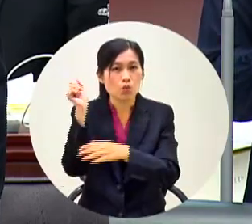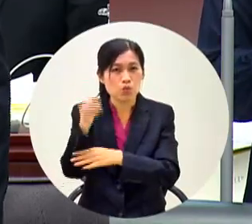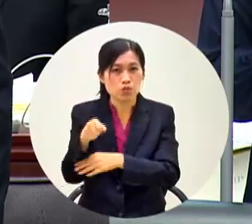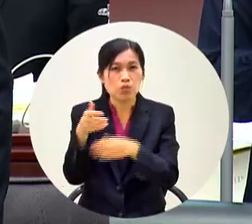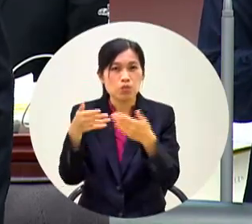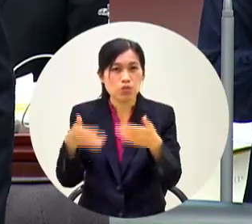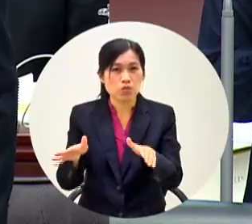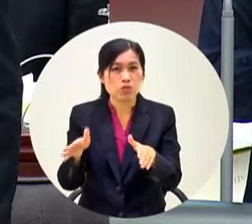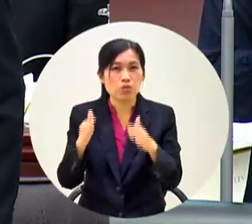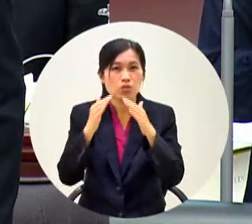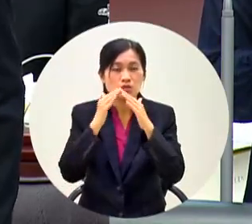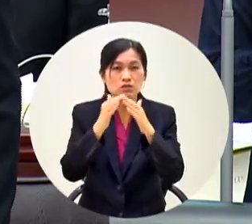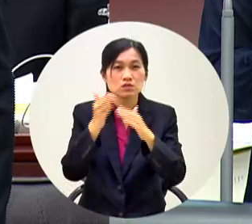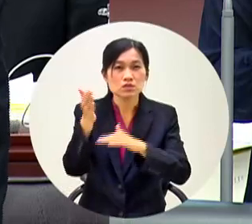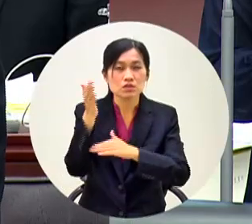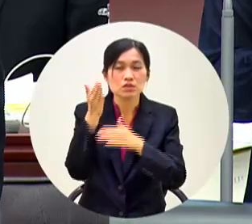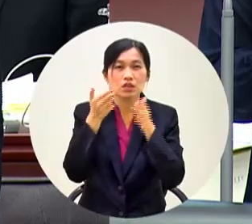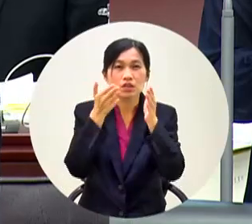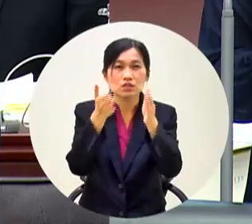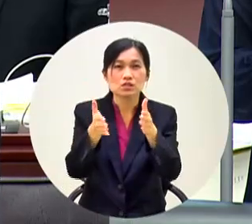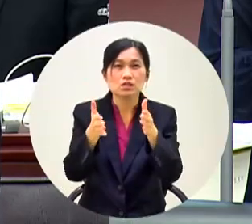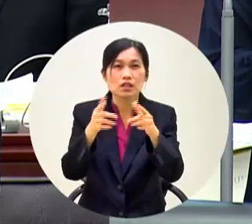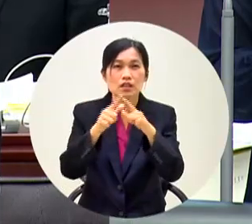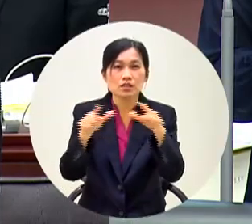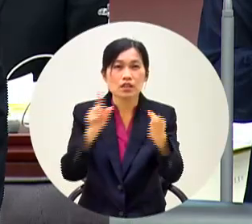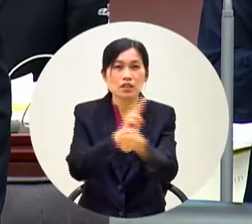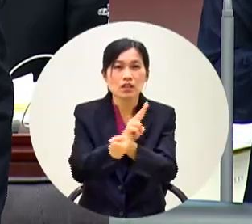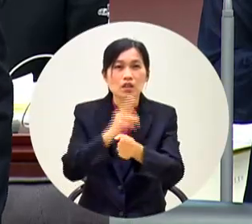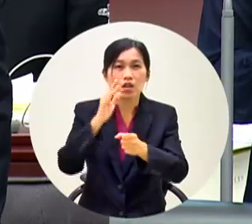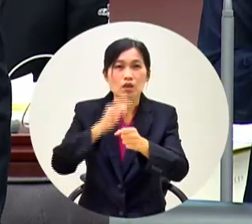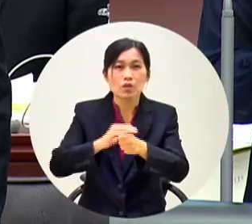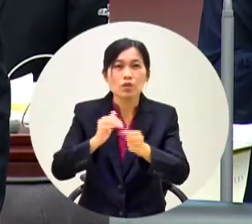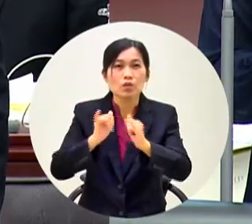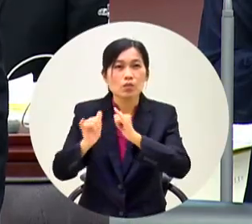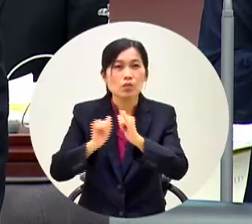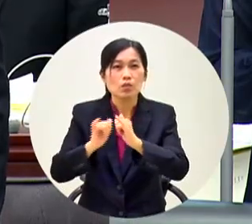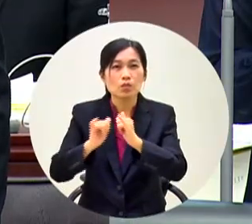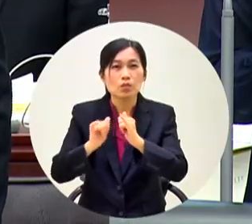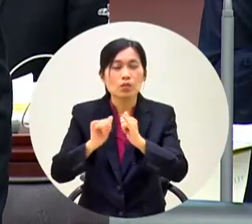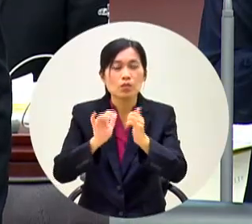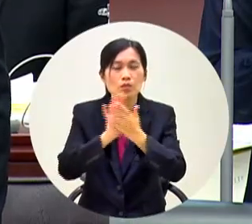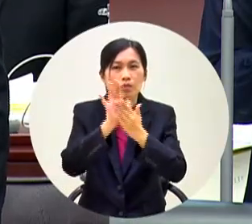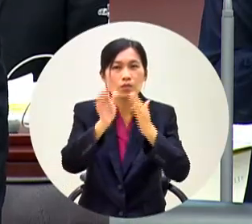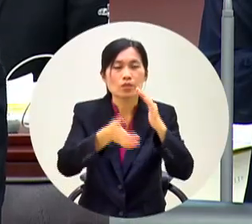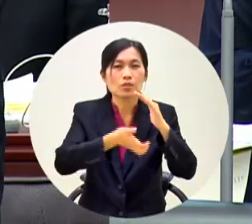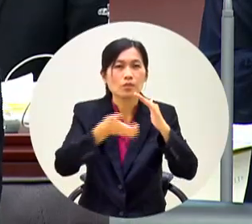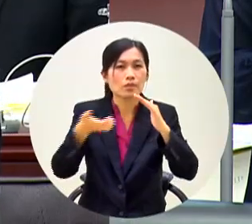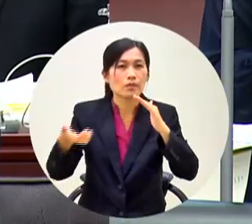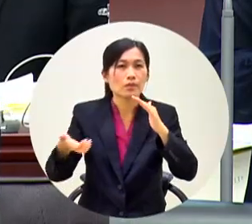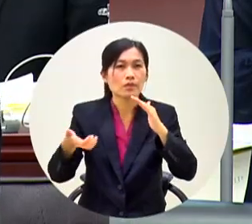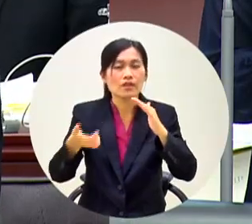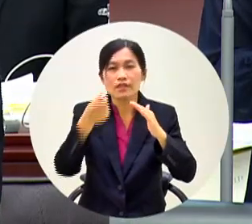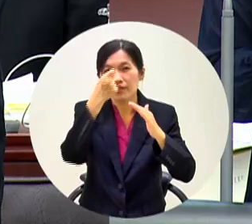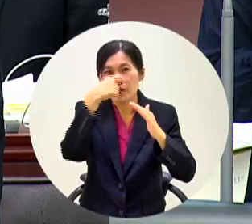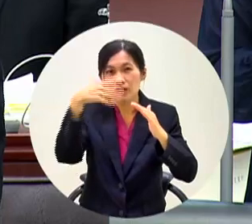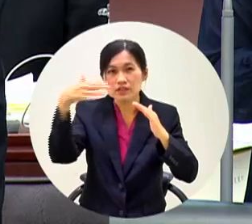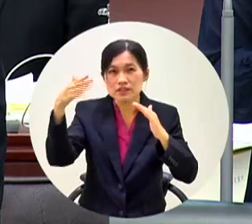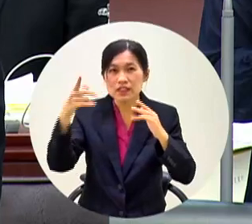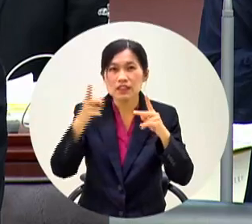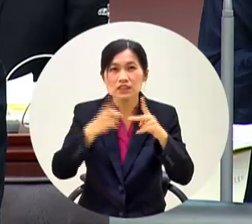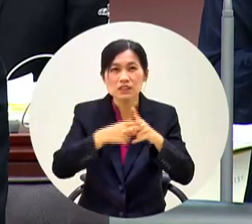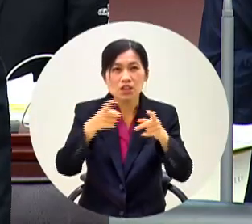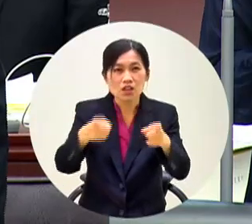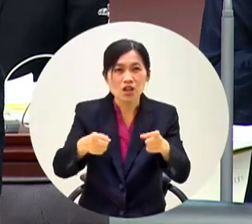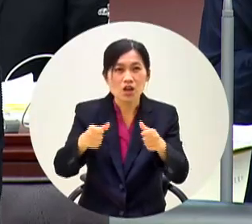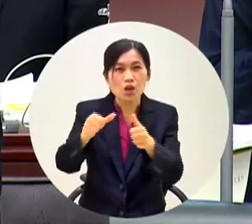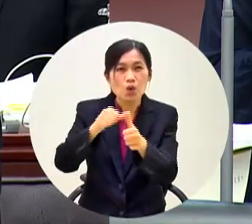未来会针对大林埔居民，他未来迁到这个凤山小港这里嘛哈，五甲地区